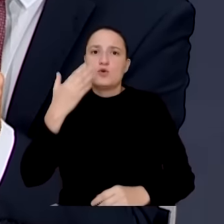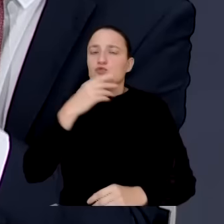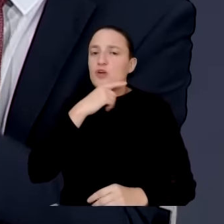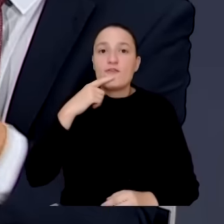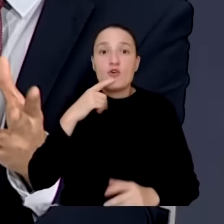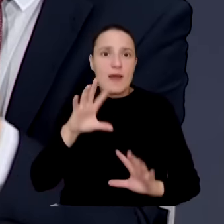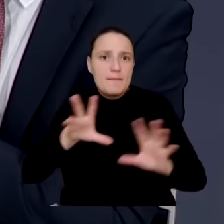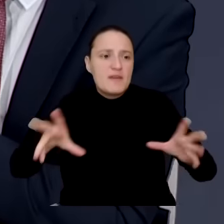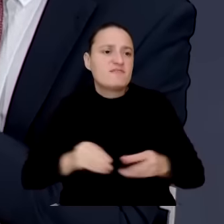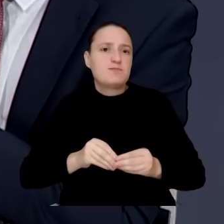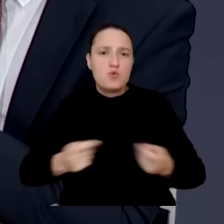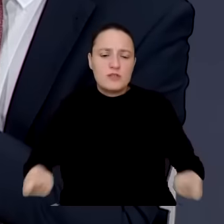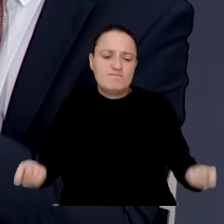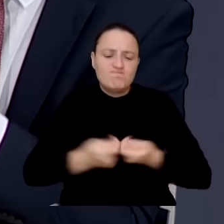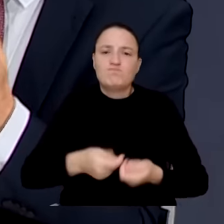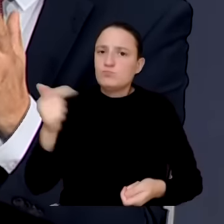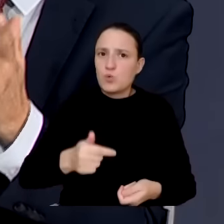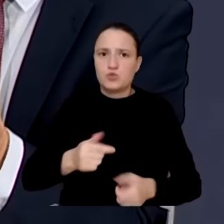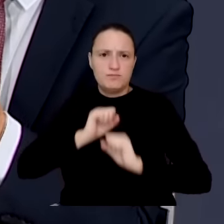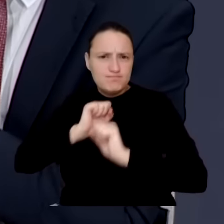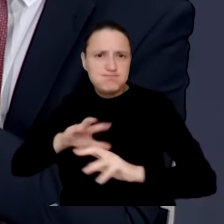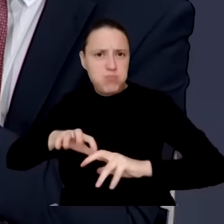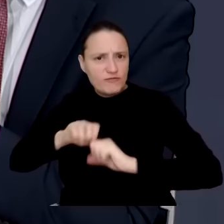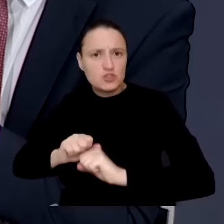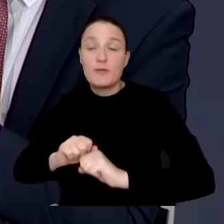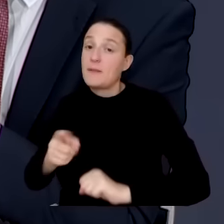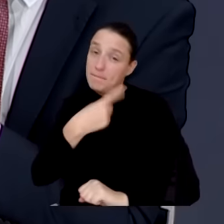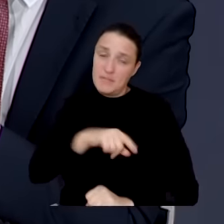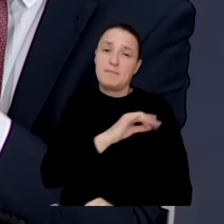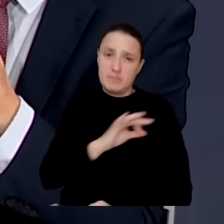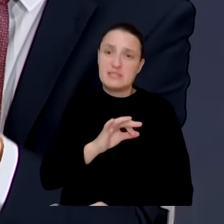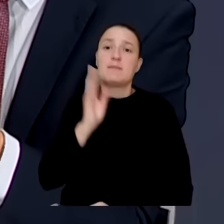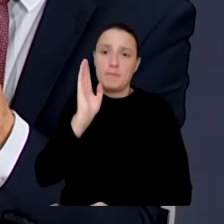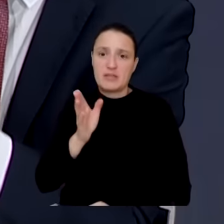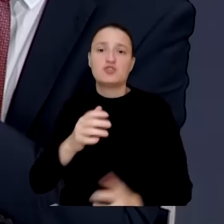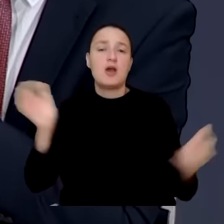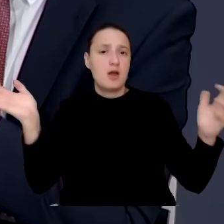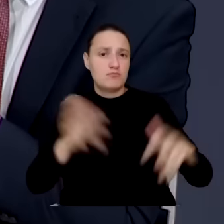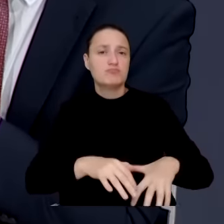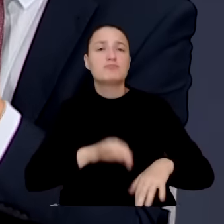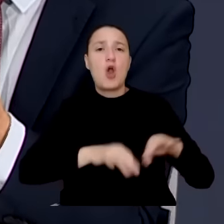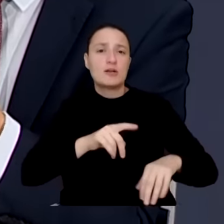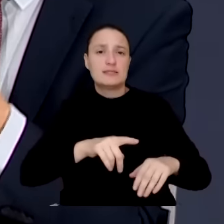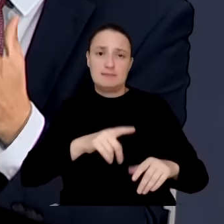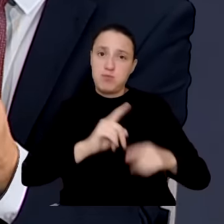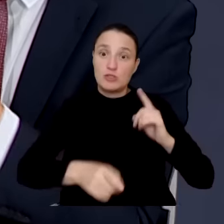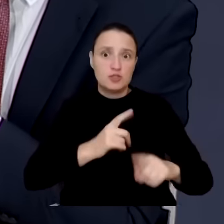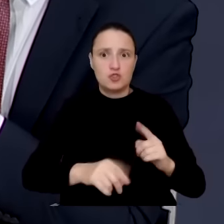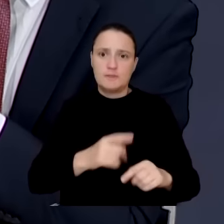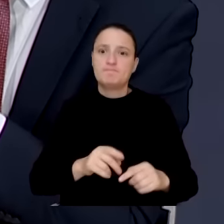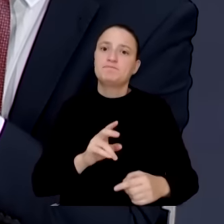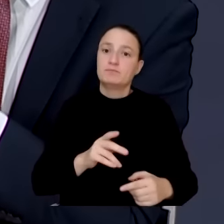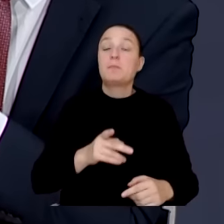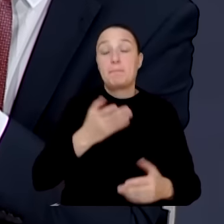ich powstrzymać dlatego jutro między innymi jako Prawo i Sprawiedliwość będziemy mieli bardzo ważny Kongres polityczny w trakcie którego dojdzie do Mam nadzieję bo oczywiście te